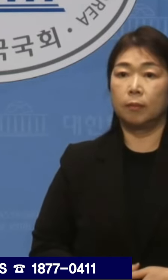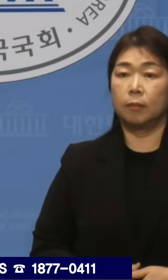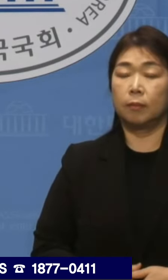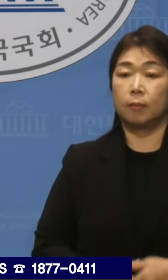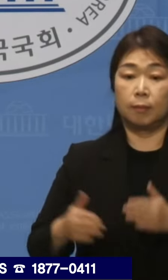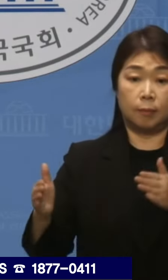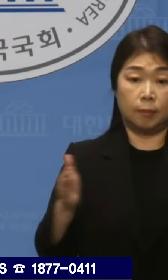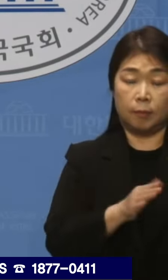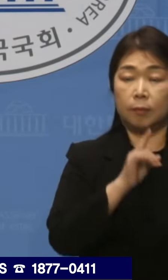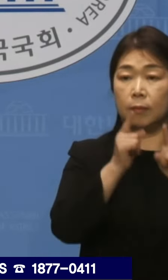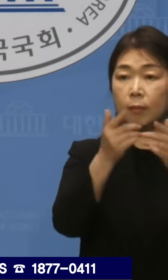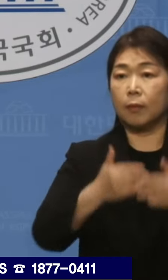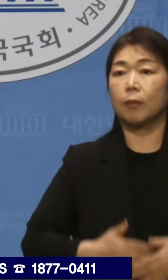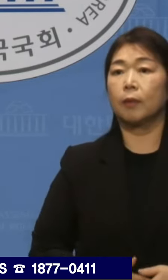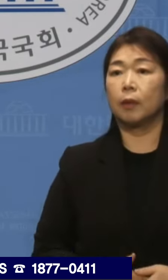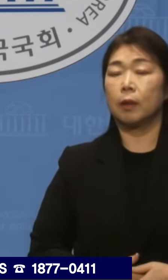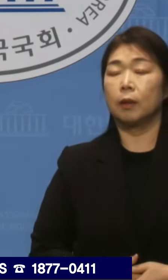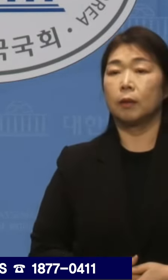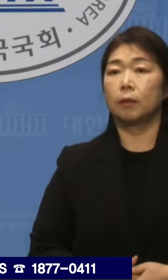다음 논평입니다.